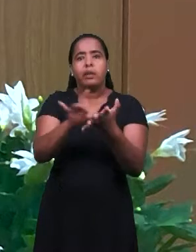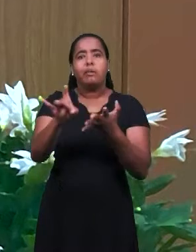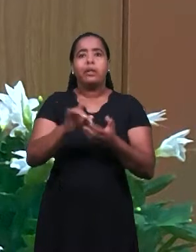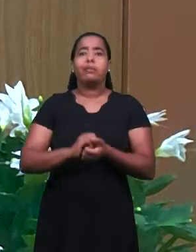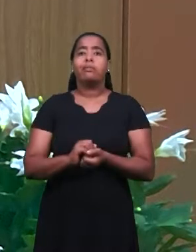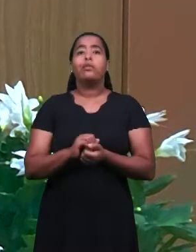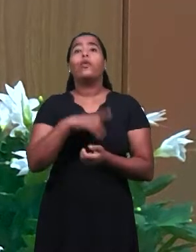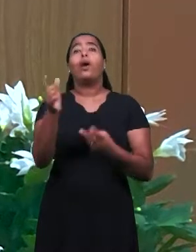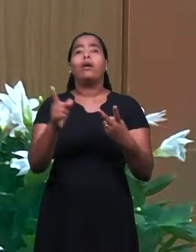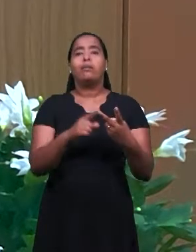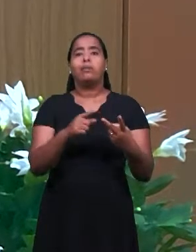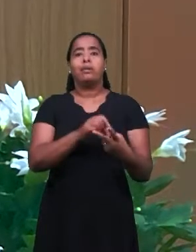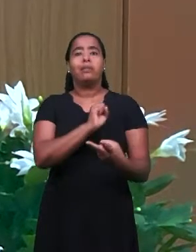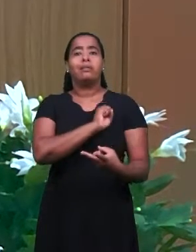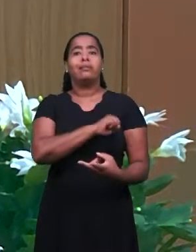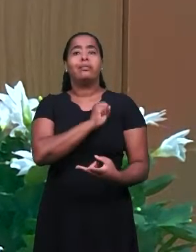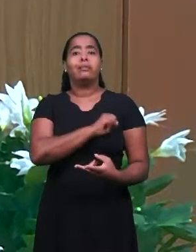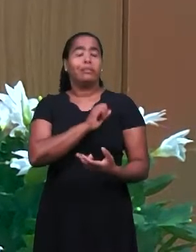Санавалат.